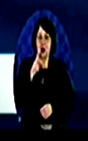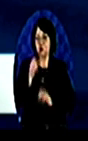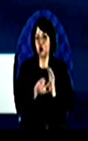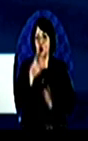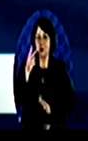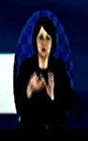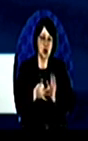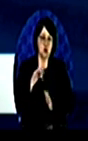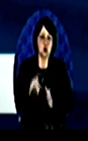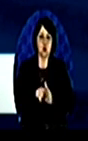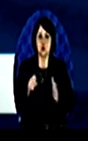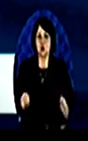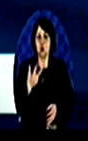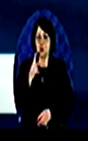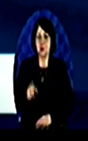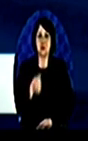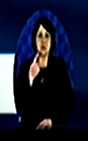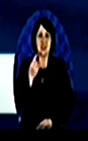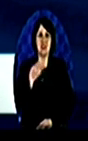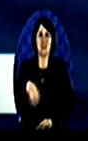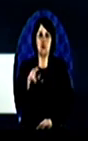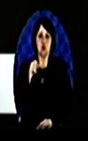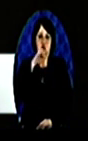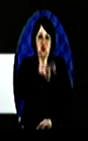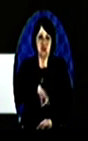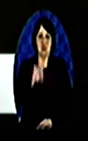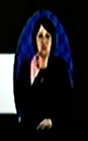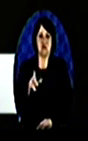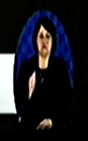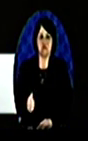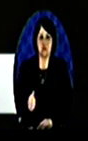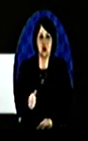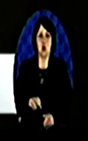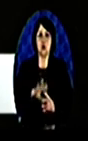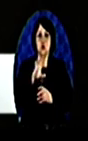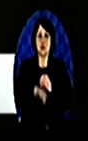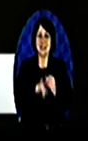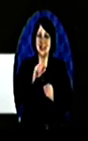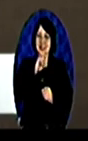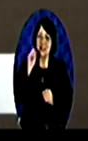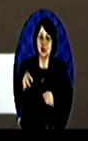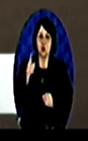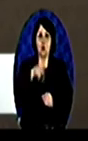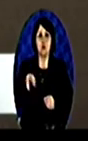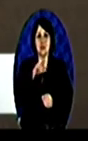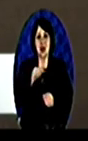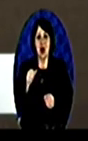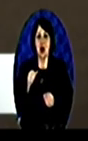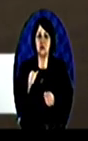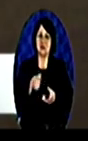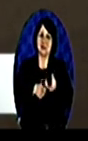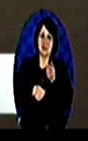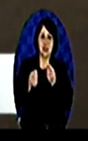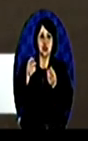онуудад 3.1 их найт төгрөгийн орлогыг олоод байна. Улсын хурал засгийн газараас олон улсын зах зээлд IPO гаргах үүрэг өгснөөс хойш ордыг